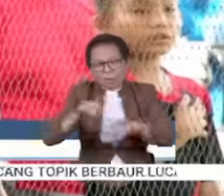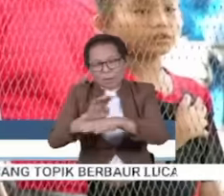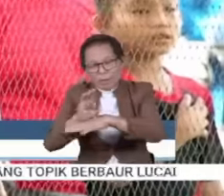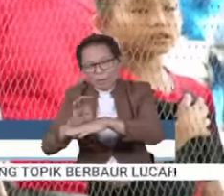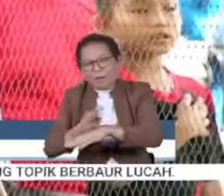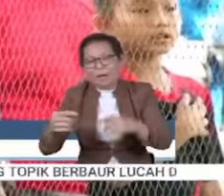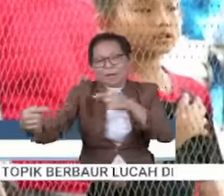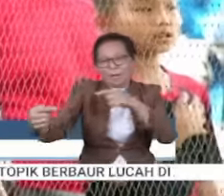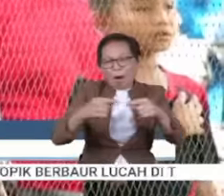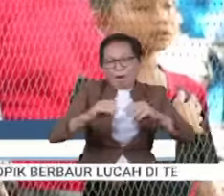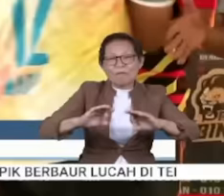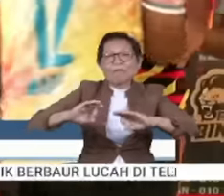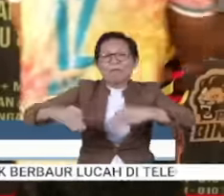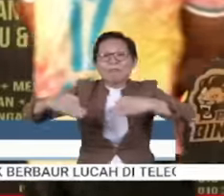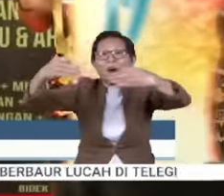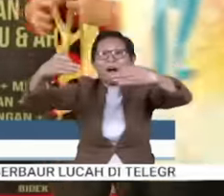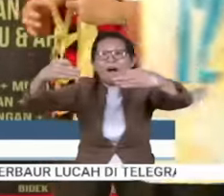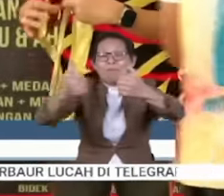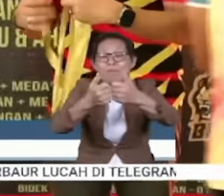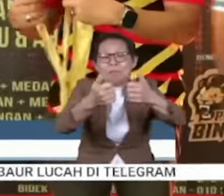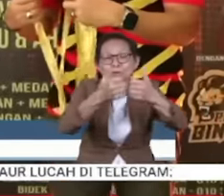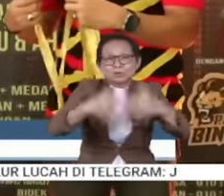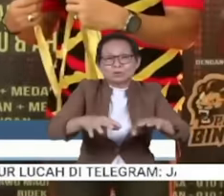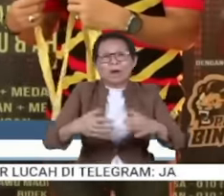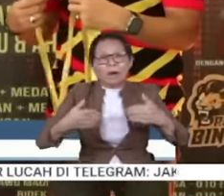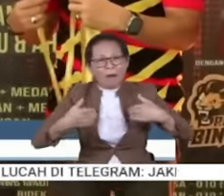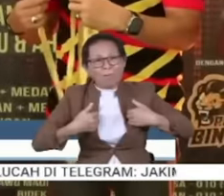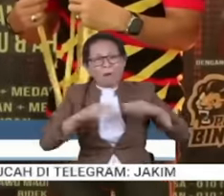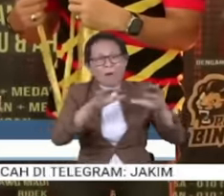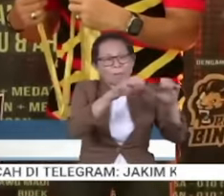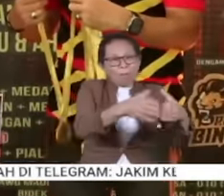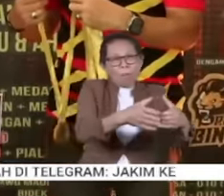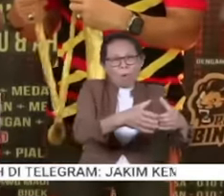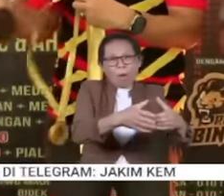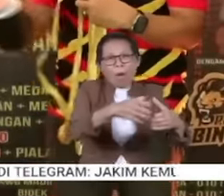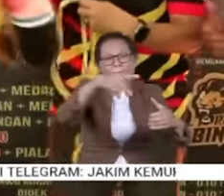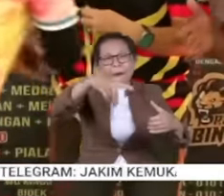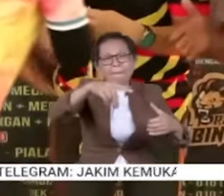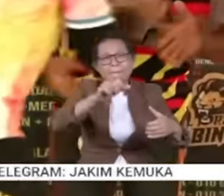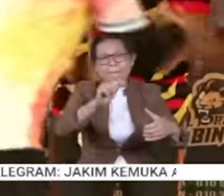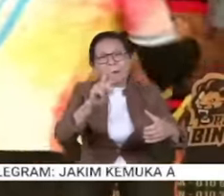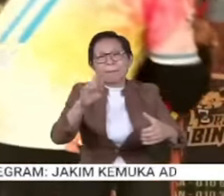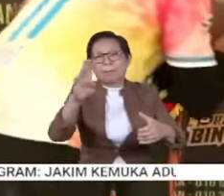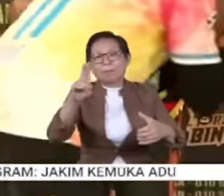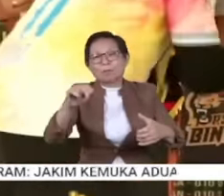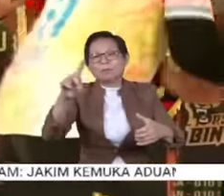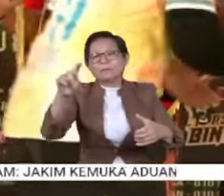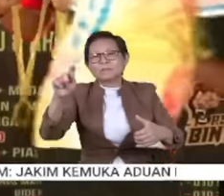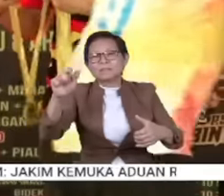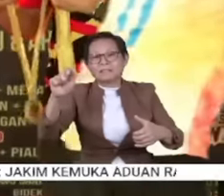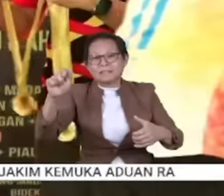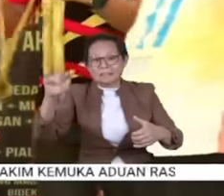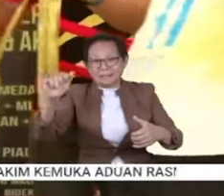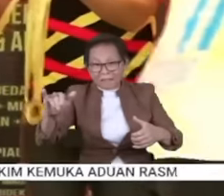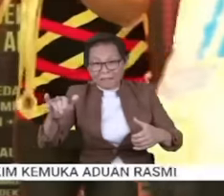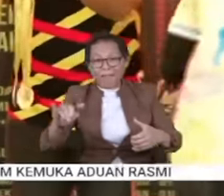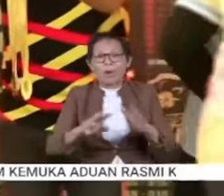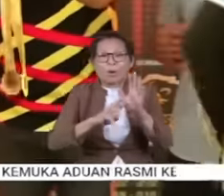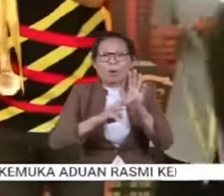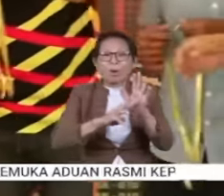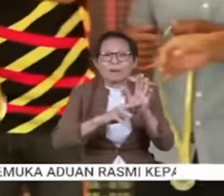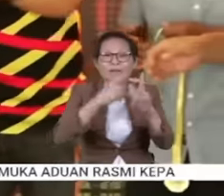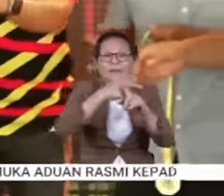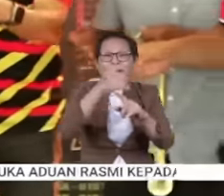perlawanan akhir perjuangan tersebut telah menyaksikan pasukan patbull e dari Bintulu yang di berisi tiga bekas